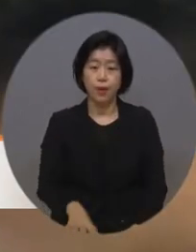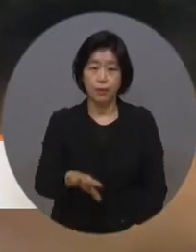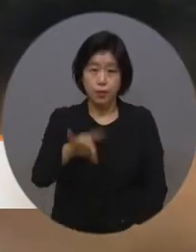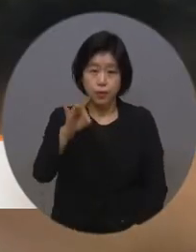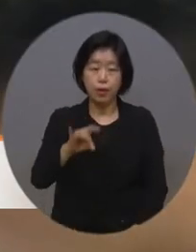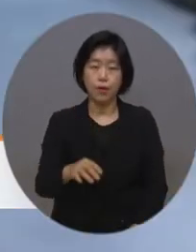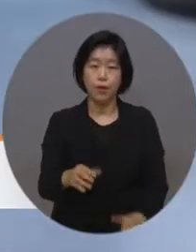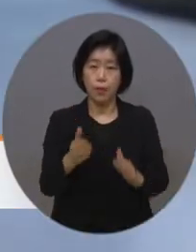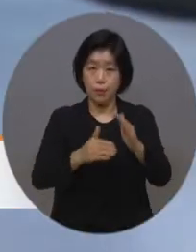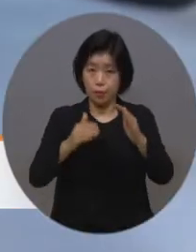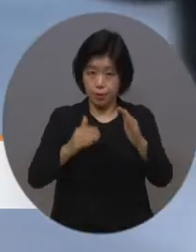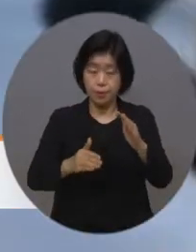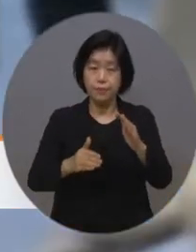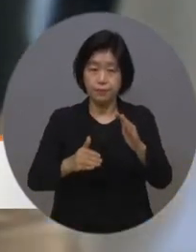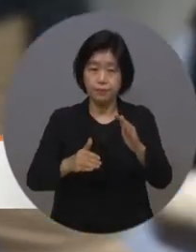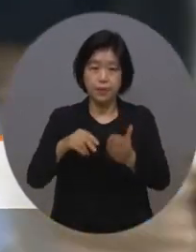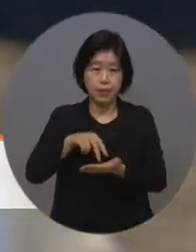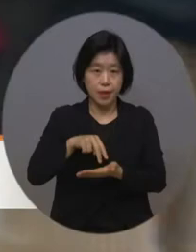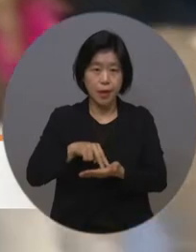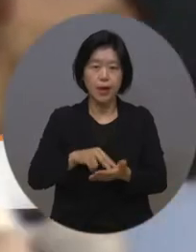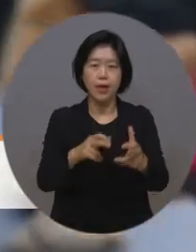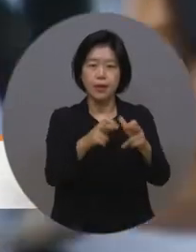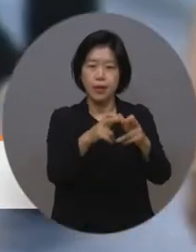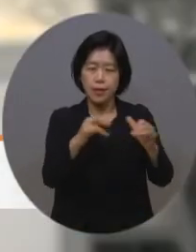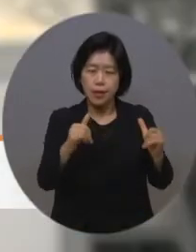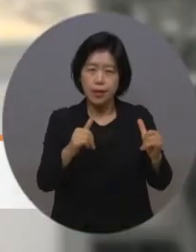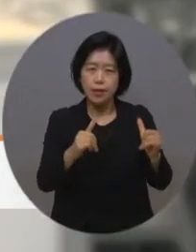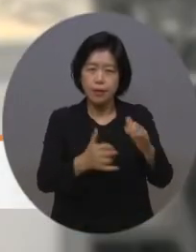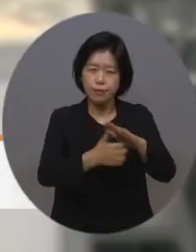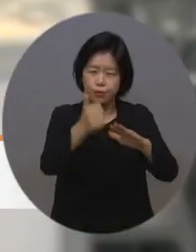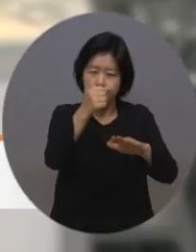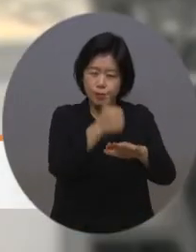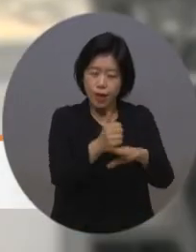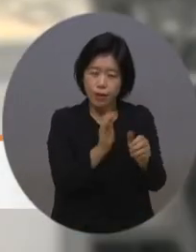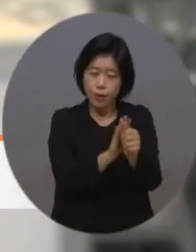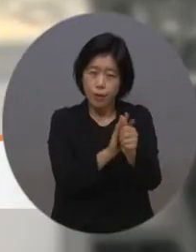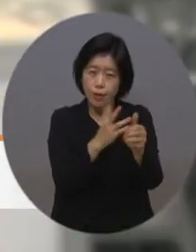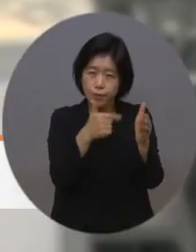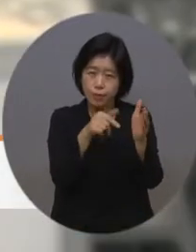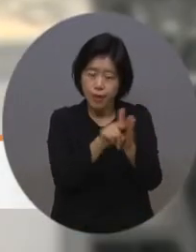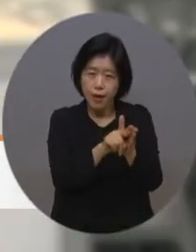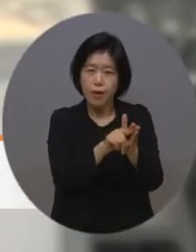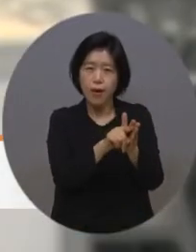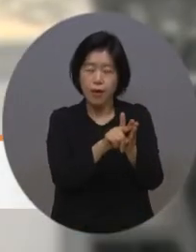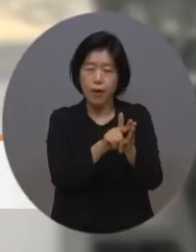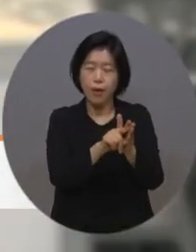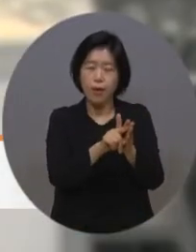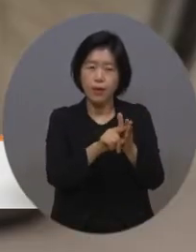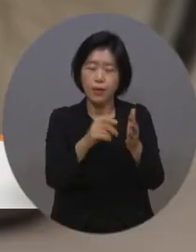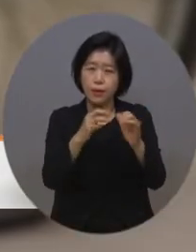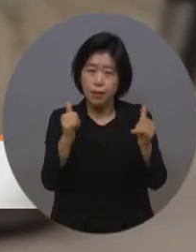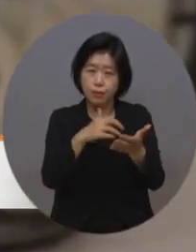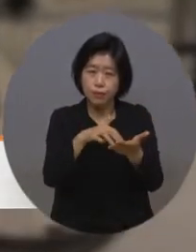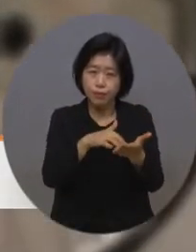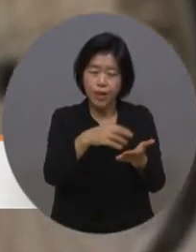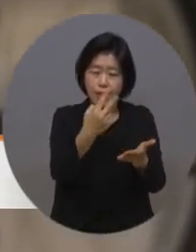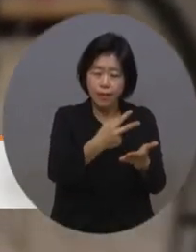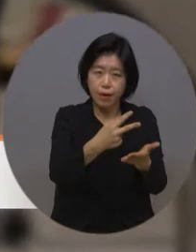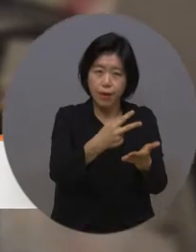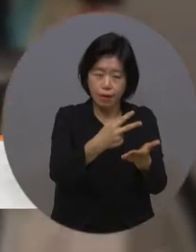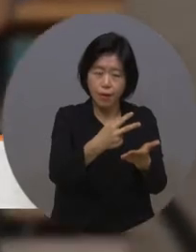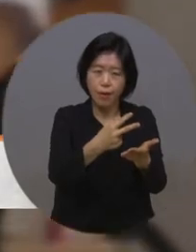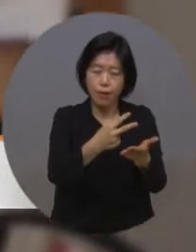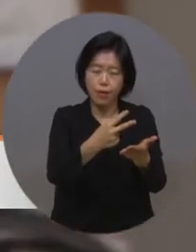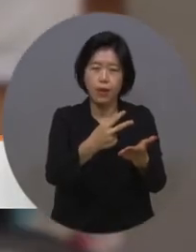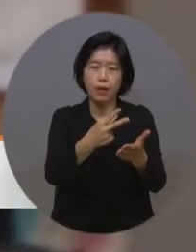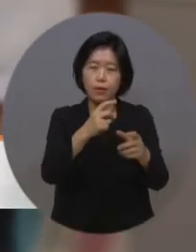공단은 장애인 취업성공 패키지 대상 인원을 기존 2,000명에서 3,000명으로 확대합니다. 장애인